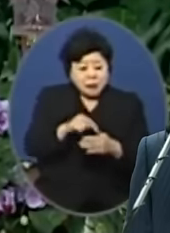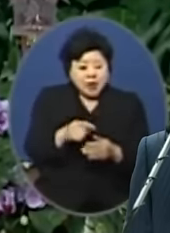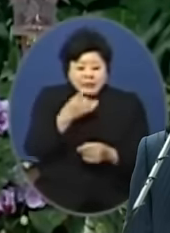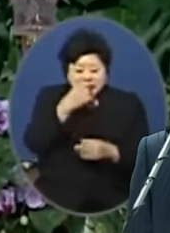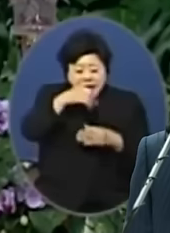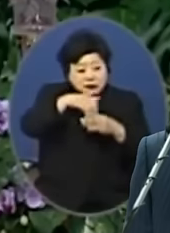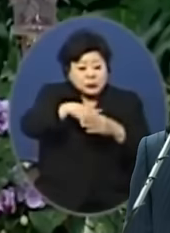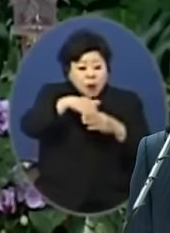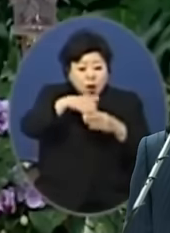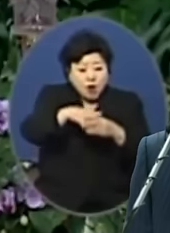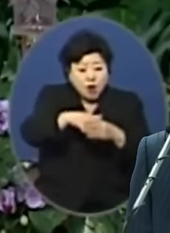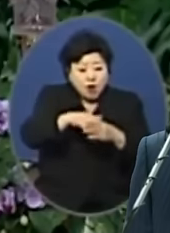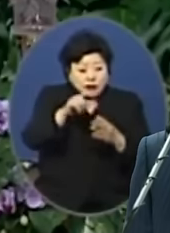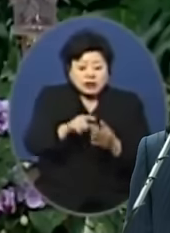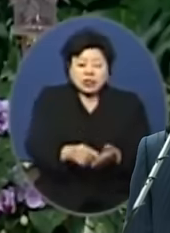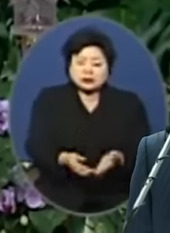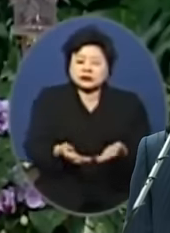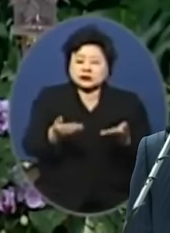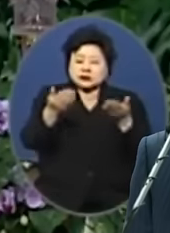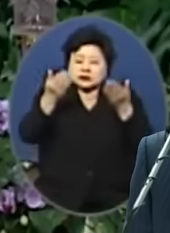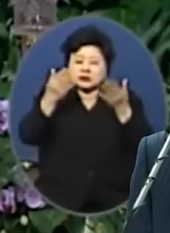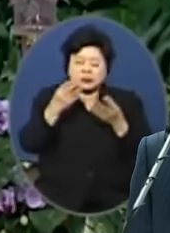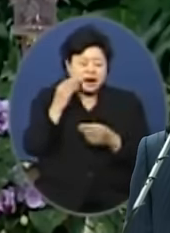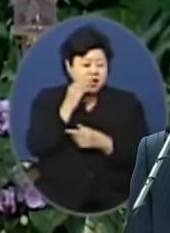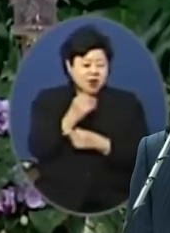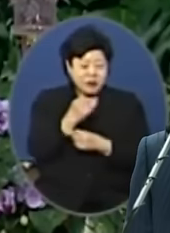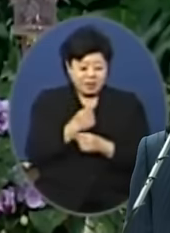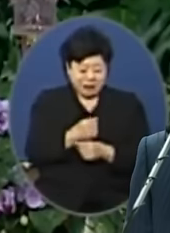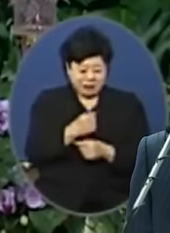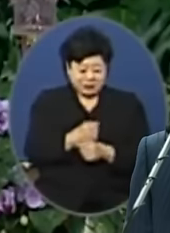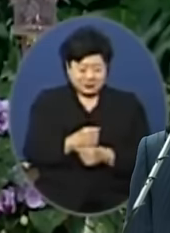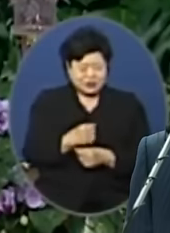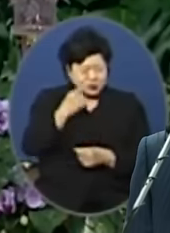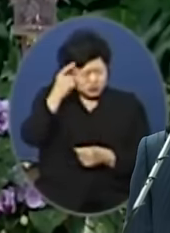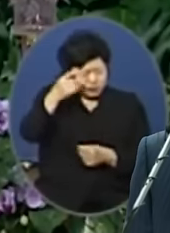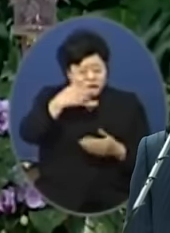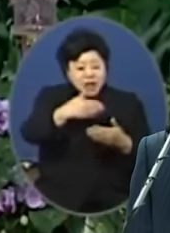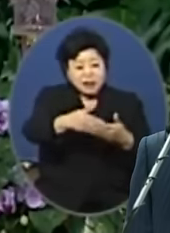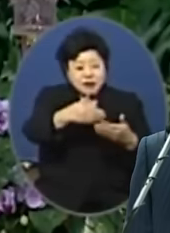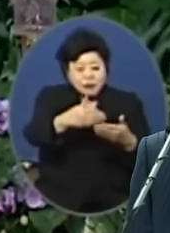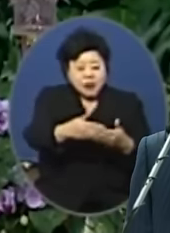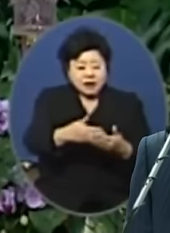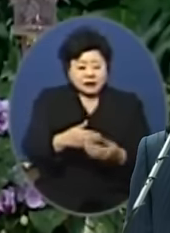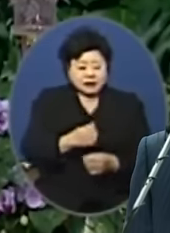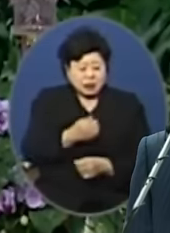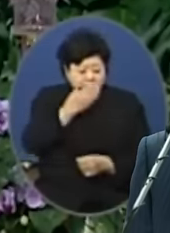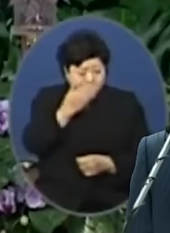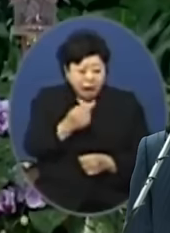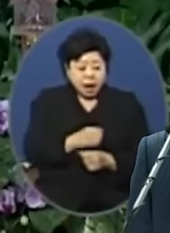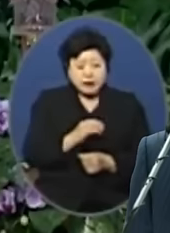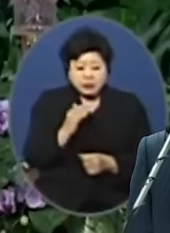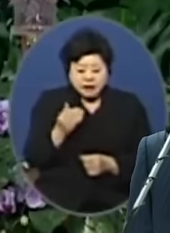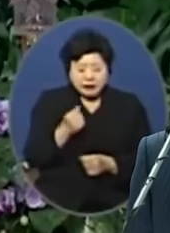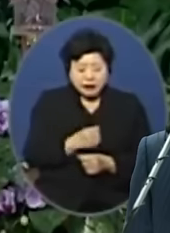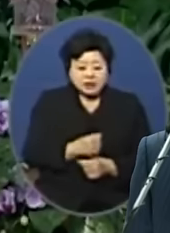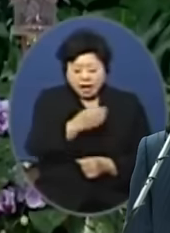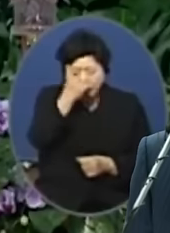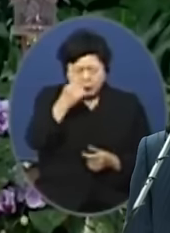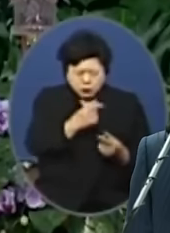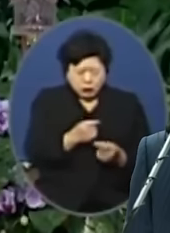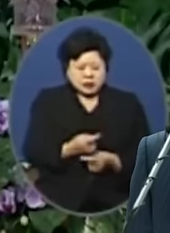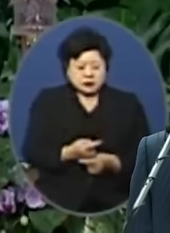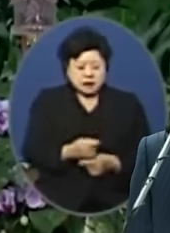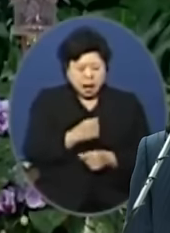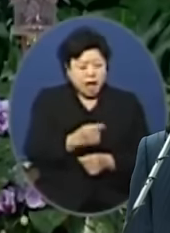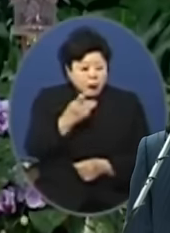씨앗으로 심어져서 세월이 흐르면서 많은 열매를 맺었는데 그가 그 마음속에 나는 할 수 있다 하면 된다, 우리 할머니처럼